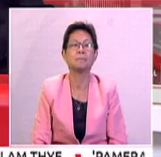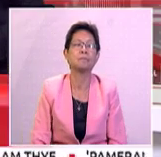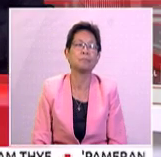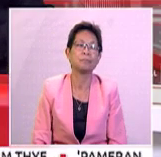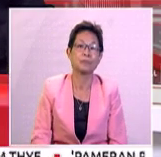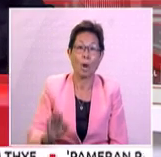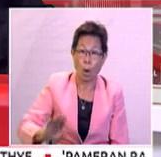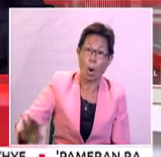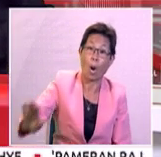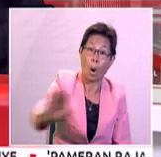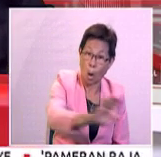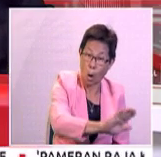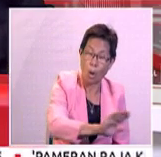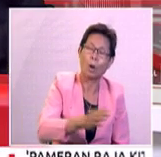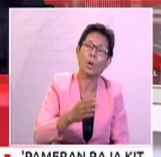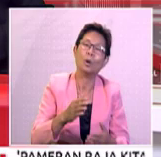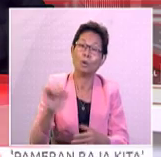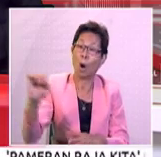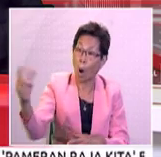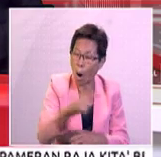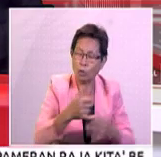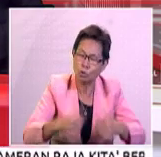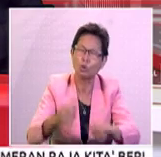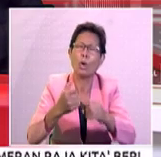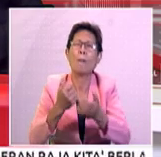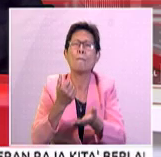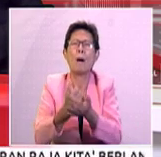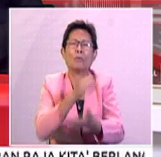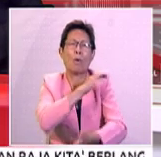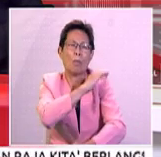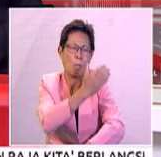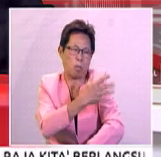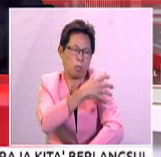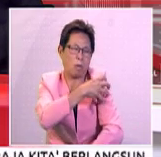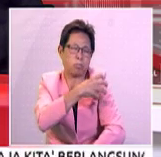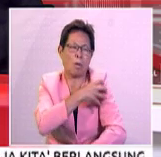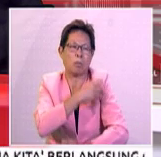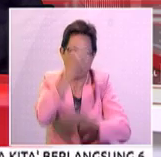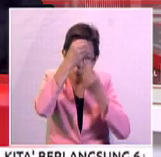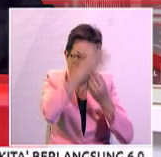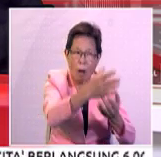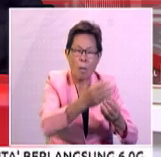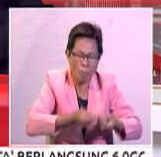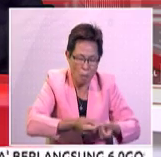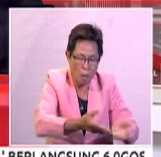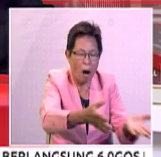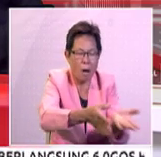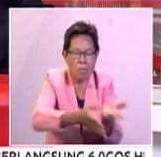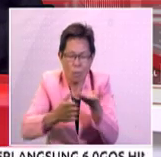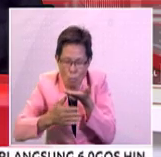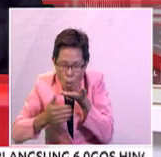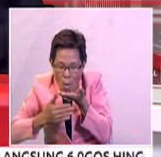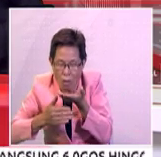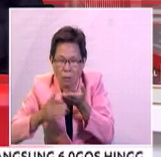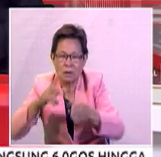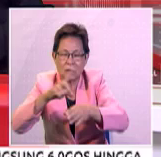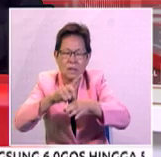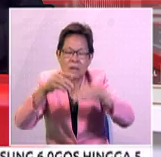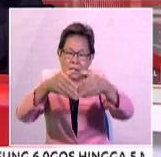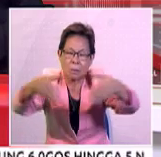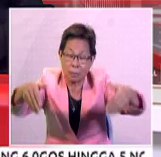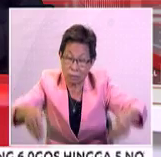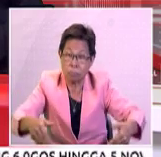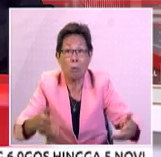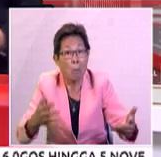Orang ramai diminta terus membantu pihak berkuasa menyalurkan maklumat berkaitan pengedaran dadah di sempadan. Ya, tindakan